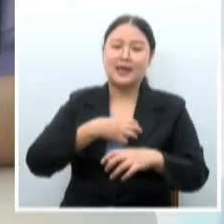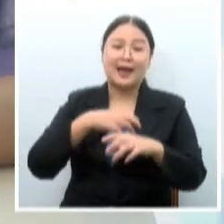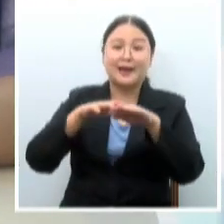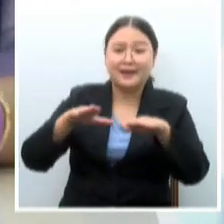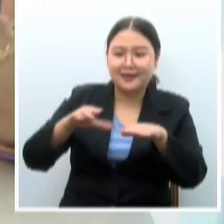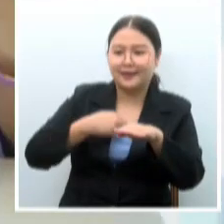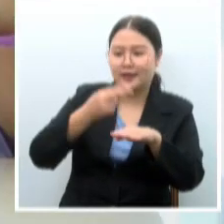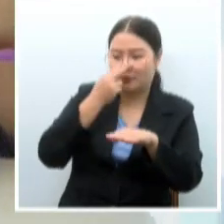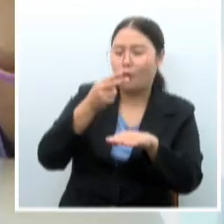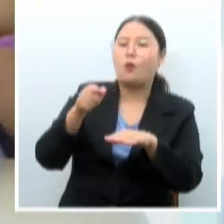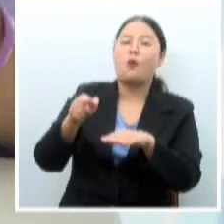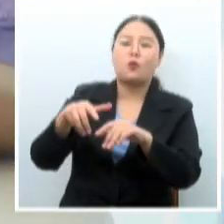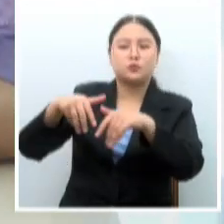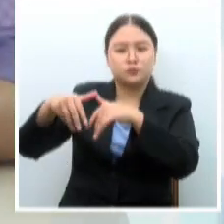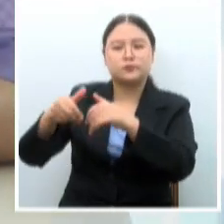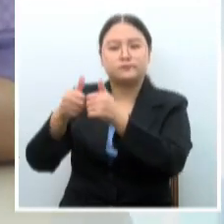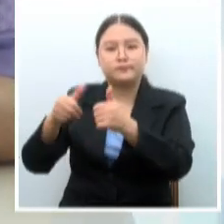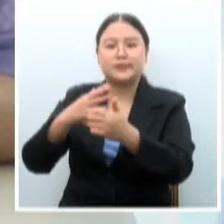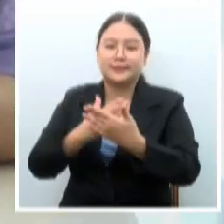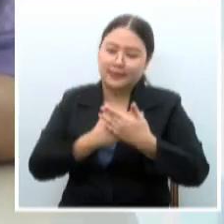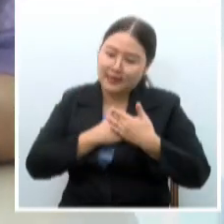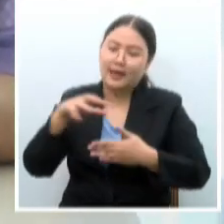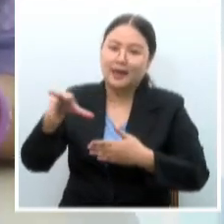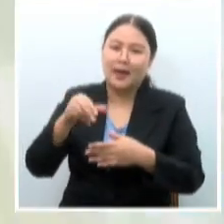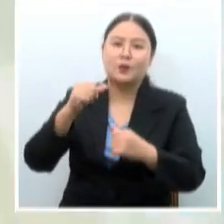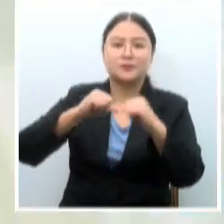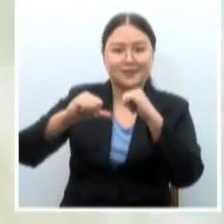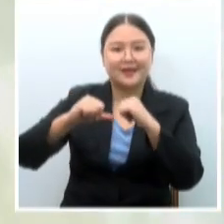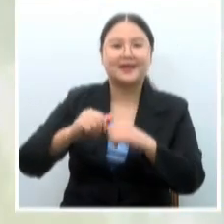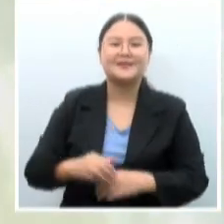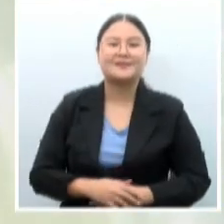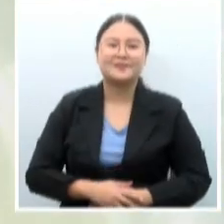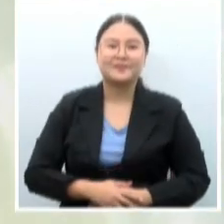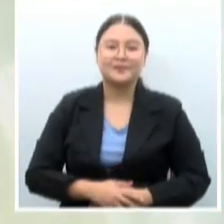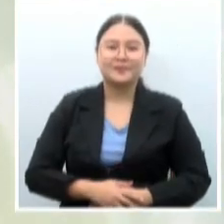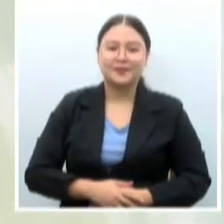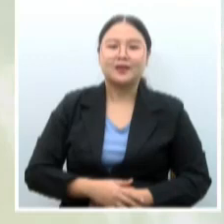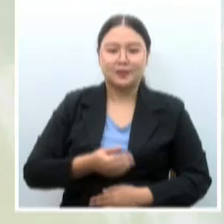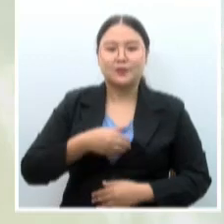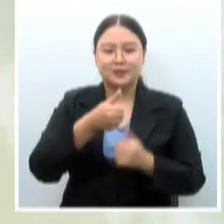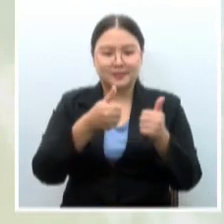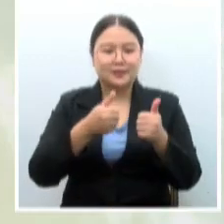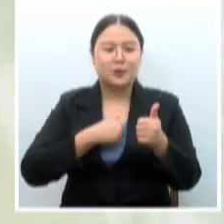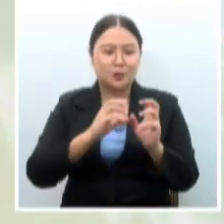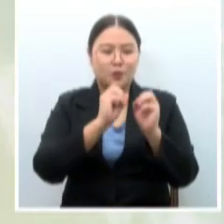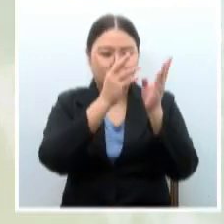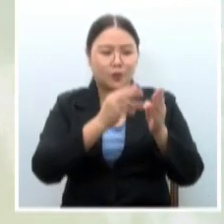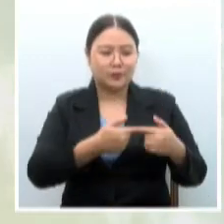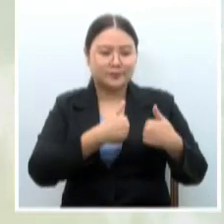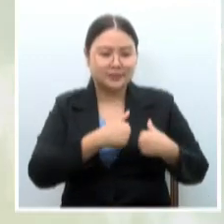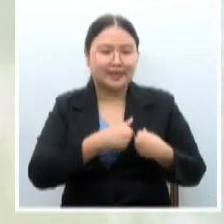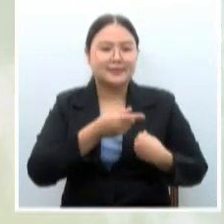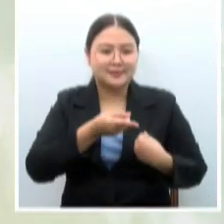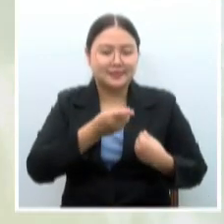นะคะ ดูแบบว่าได้ทำอะไรในสิ่งที่ตนเองชอบนะคะ เป็นซอฟต์แวร์แท้จริงที่ได้คุณสมบัติตรงจุ